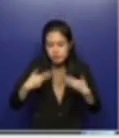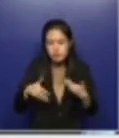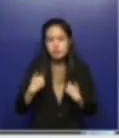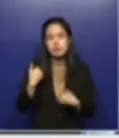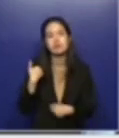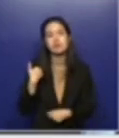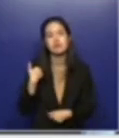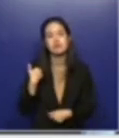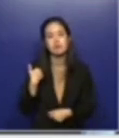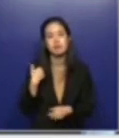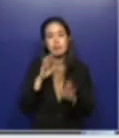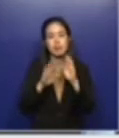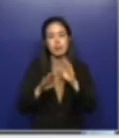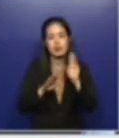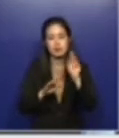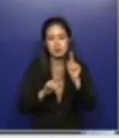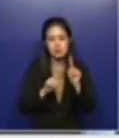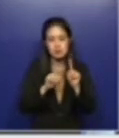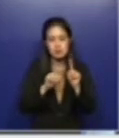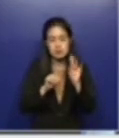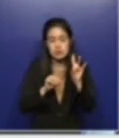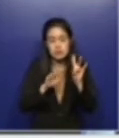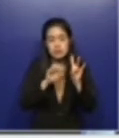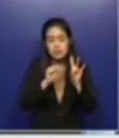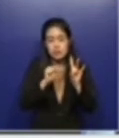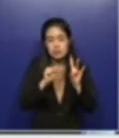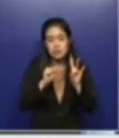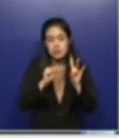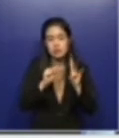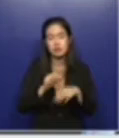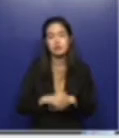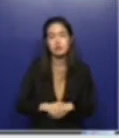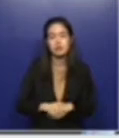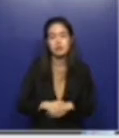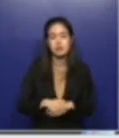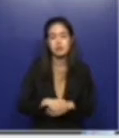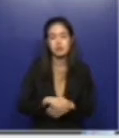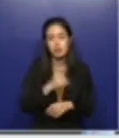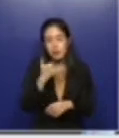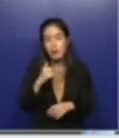านครับเหยียบแสนอย่างน้อย 80,000 กว่า